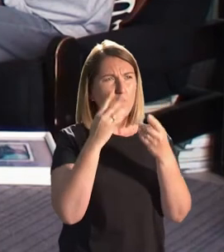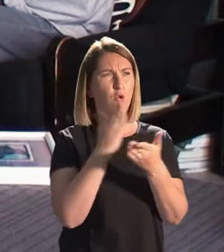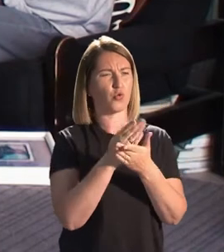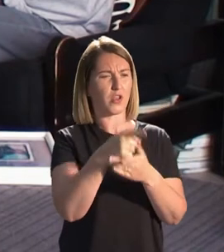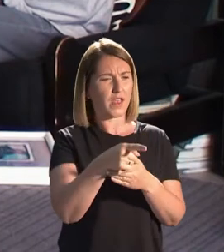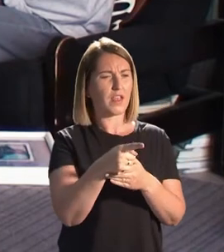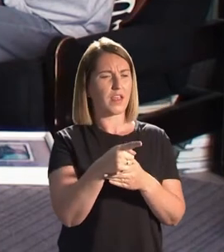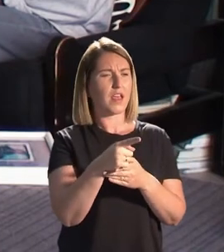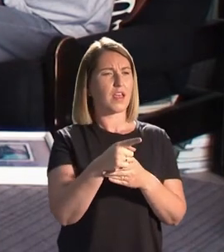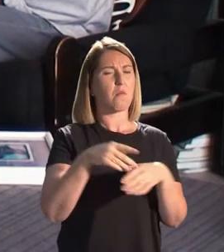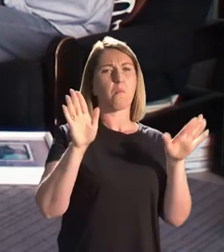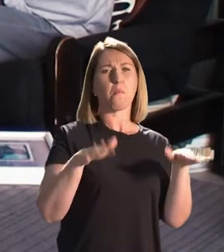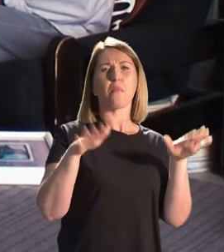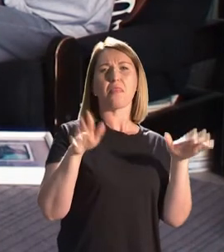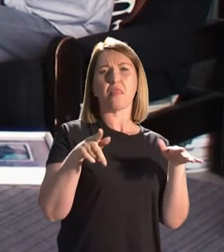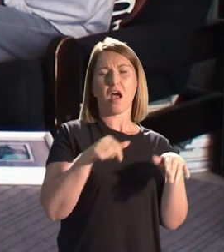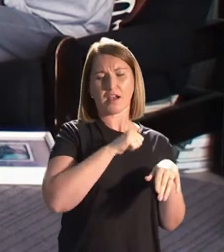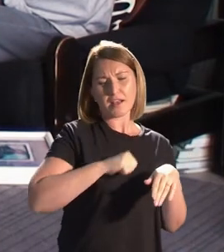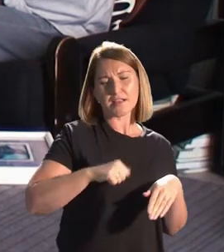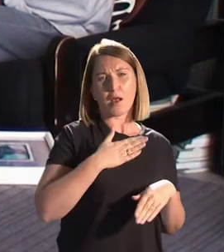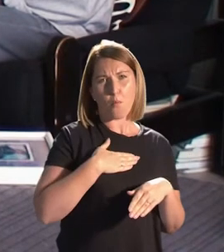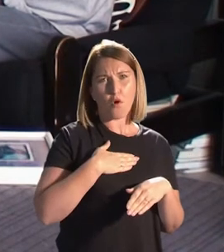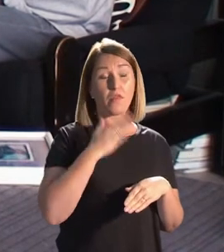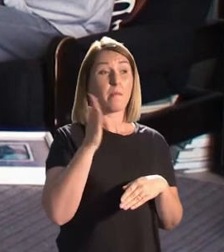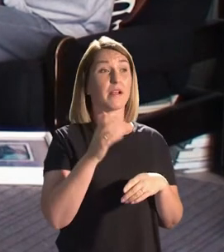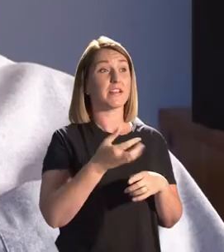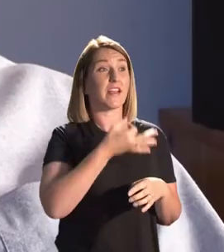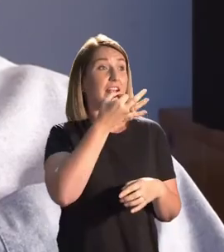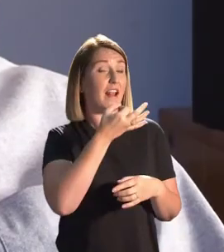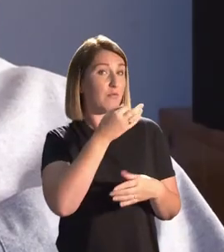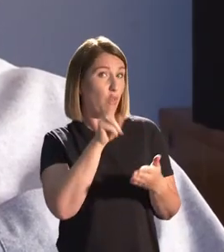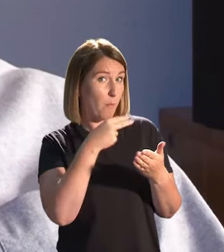inteligentny, wyjątkowy samotnik, taki ptak trochę ponad wszystkie, wybijający się?